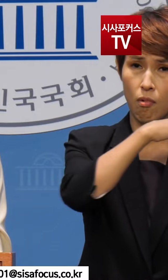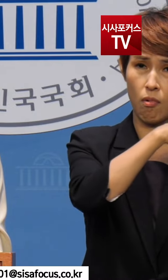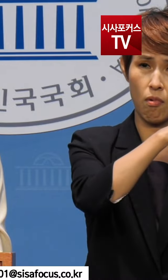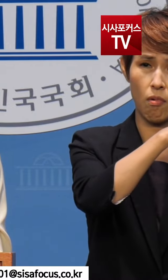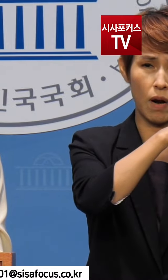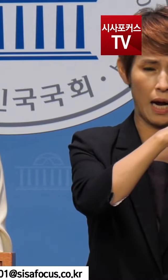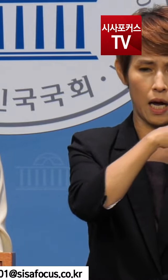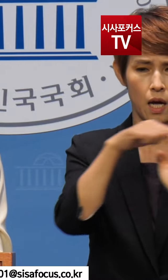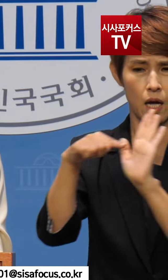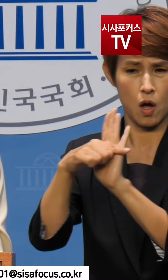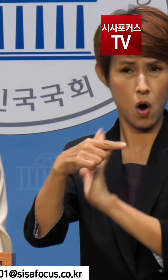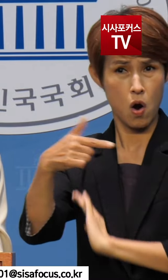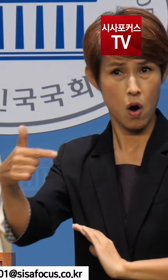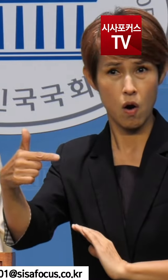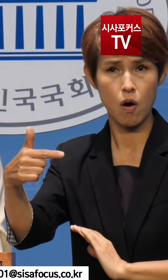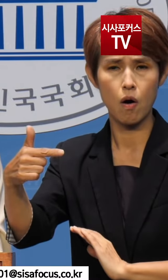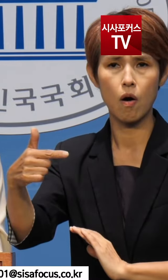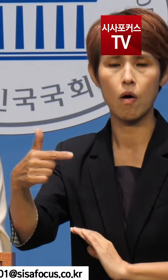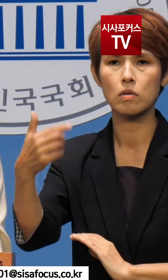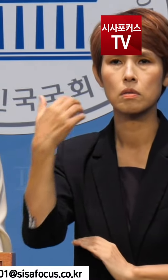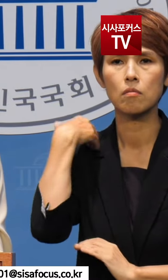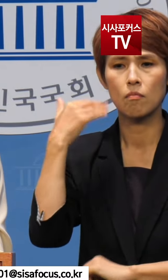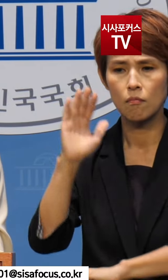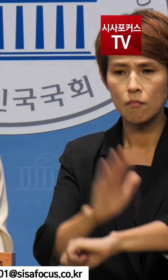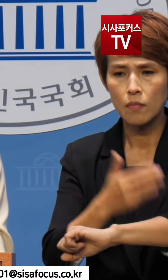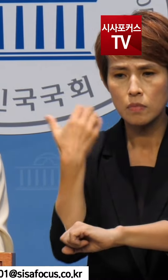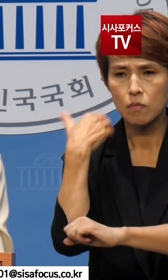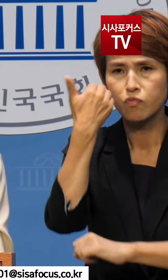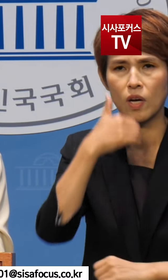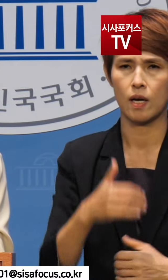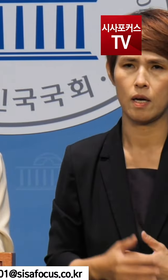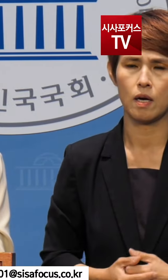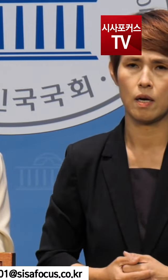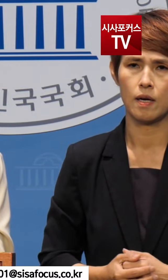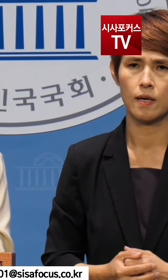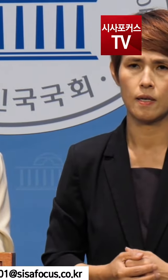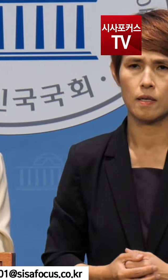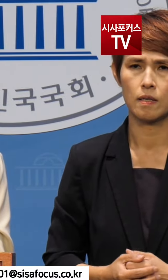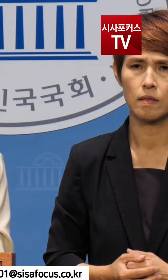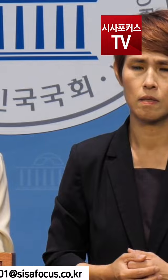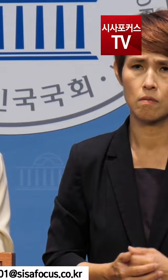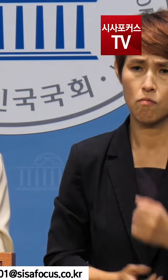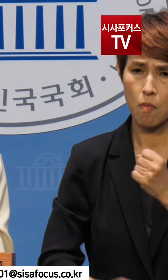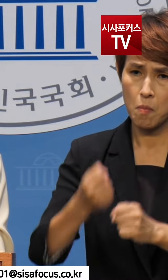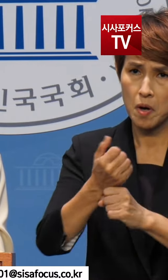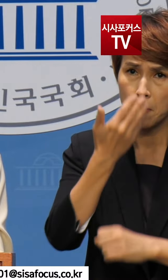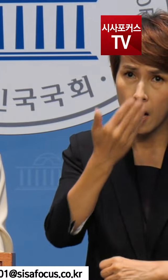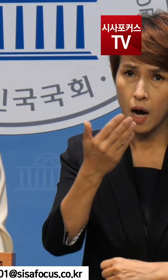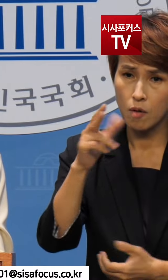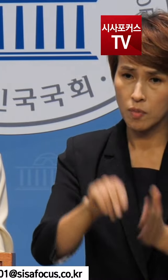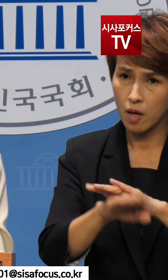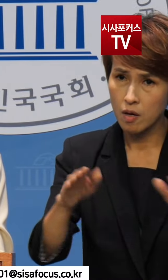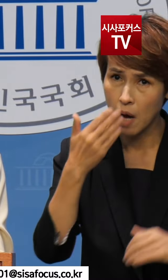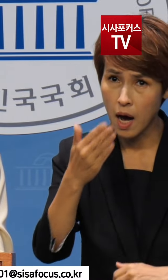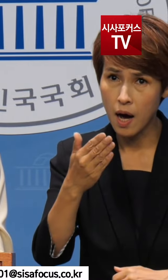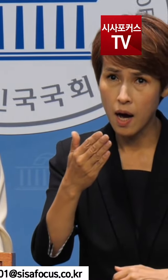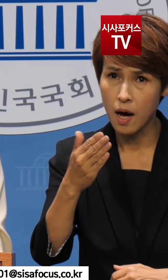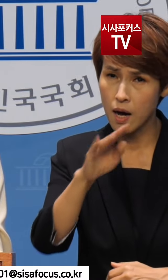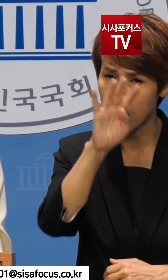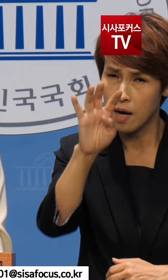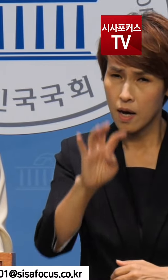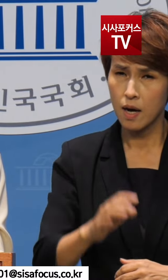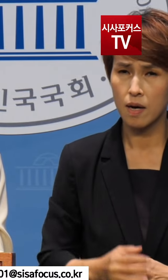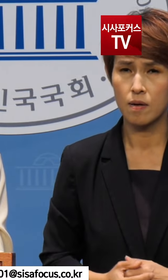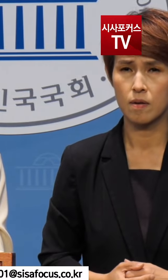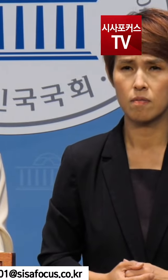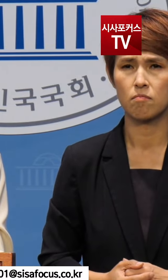효과가 더 컸을 때 누가 도대체 책임집니까? 회복할 수 있는 대안은 있는 것입니까? 또 한 가지